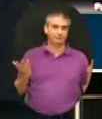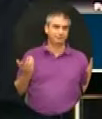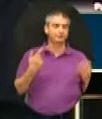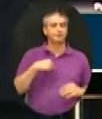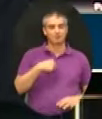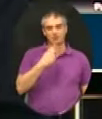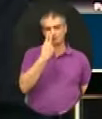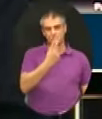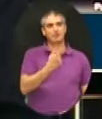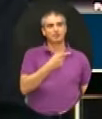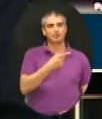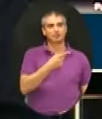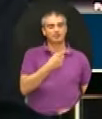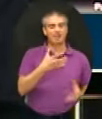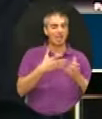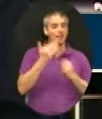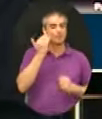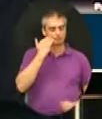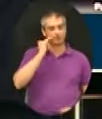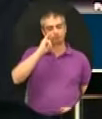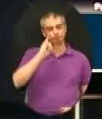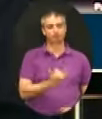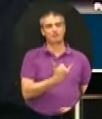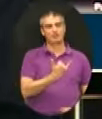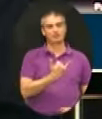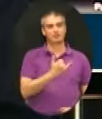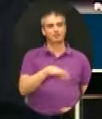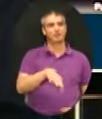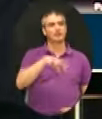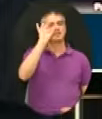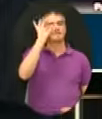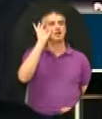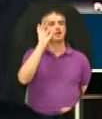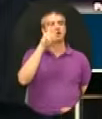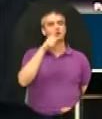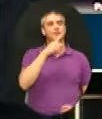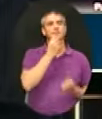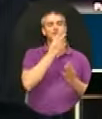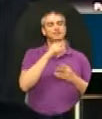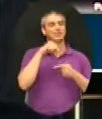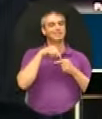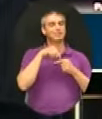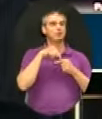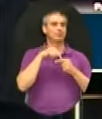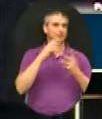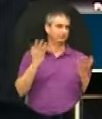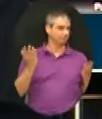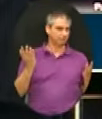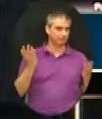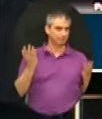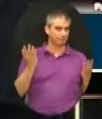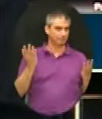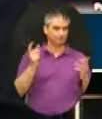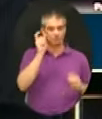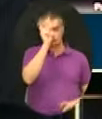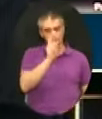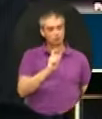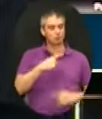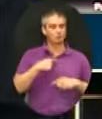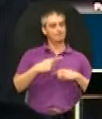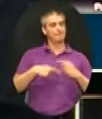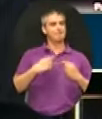אנחנו נראה שהעם האמריקאי כן תבחר במסר החיובי, בדמות